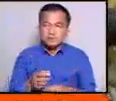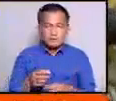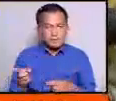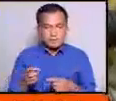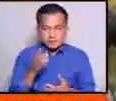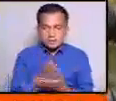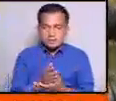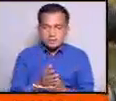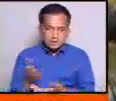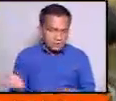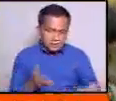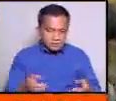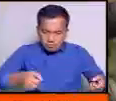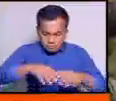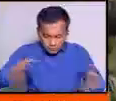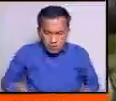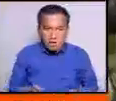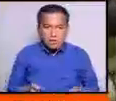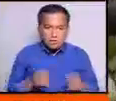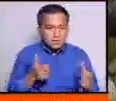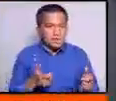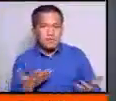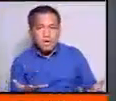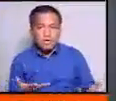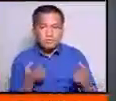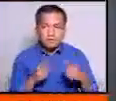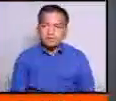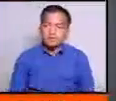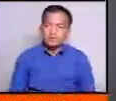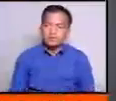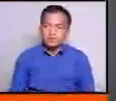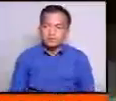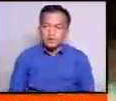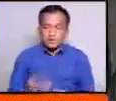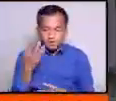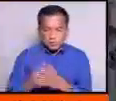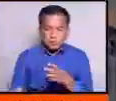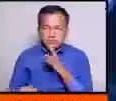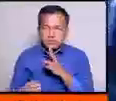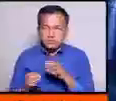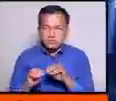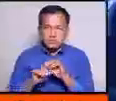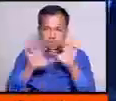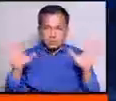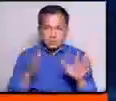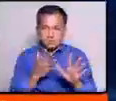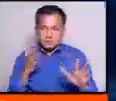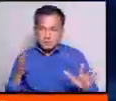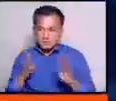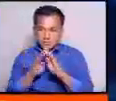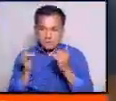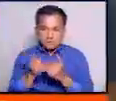ganito, mga drum mo, ganito. Biglang hindi pa na matutupad. Nang magliwanag, bilabalde na rin ang